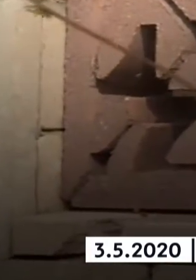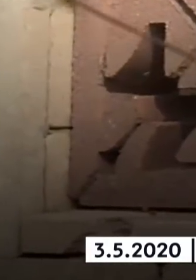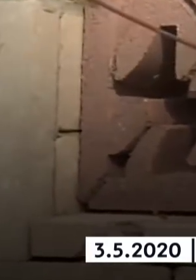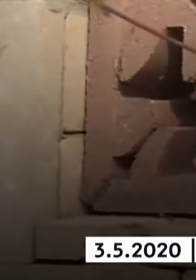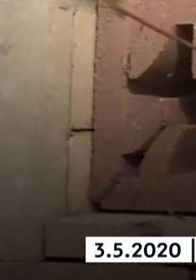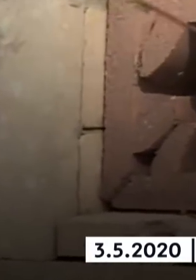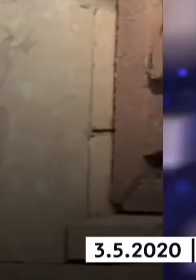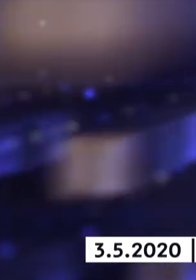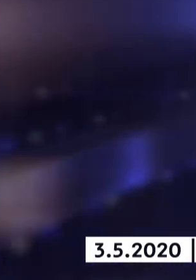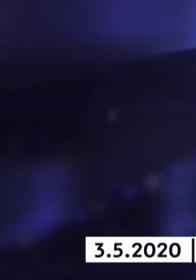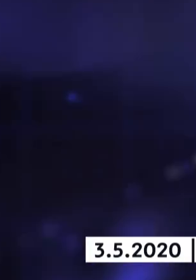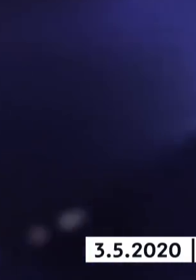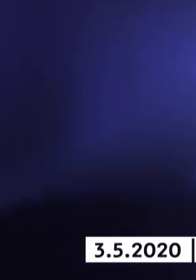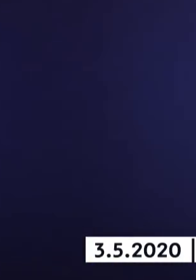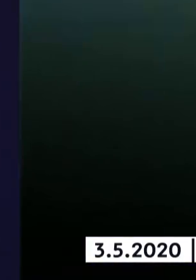מסוימות. מיד הפרטים.